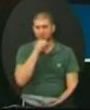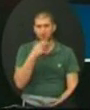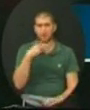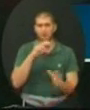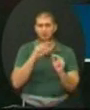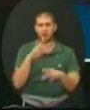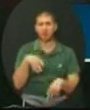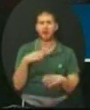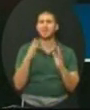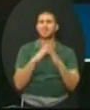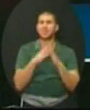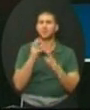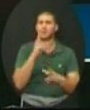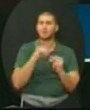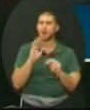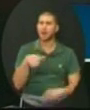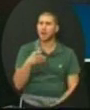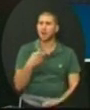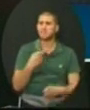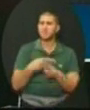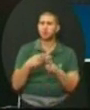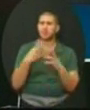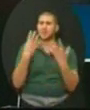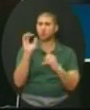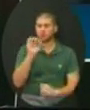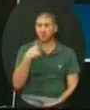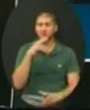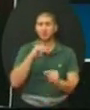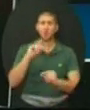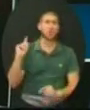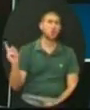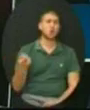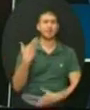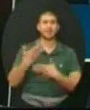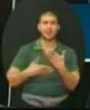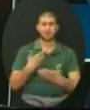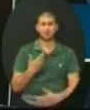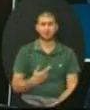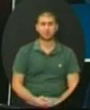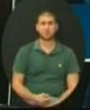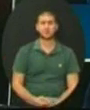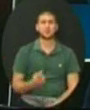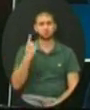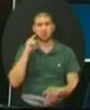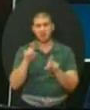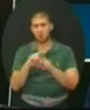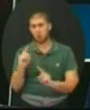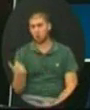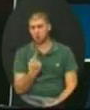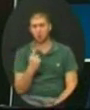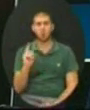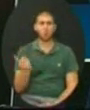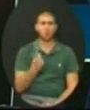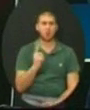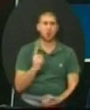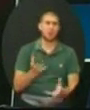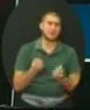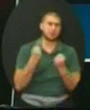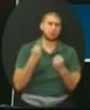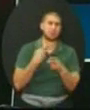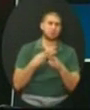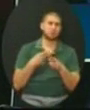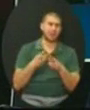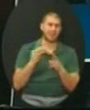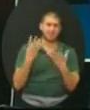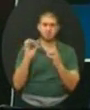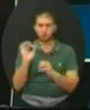אדבר על הדיור, אני אדבר על המשכנתא 90%, אני אדבר על כל אותם דברים. אני לא, ראשית, כולנו לא ימצאו לא את משכנתא 90%, לא